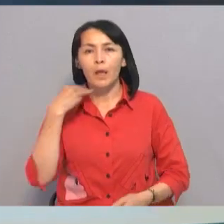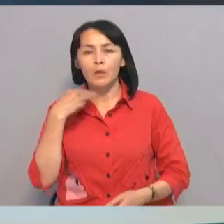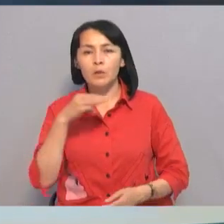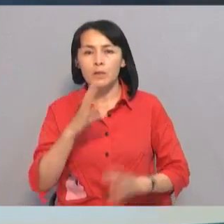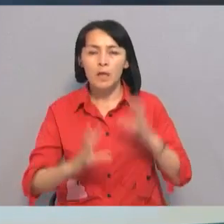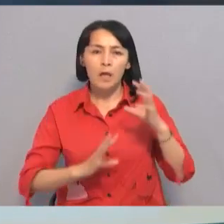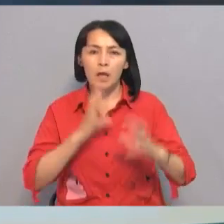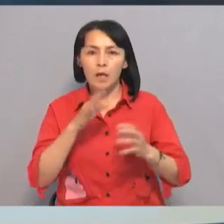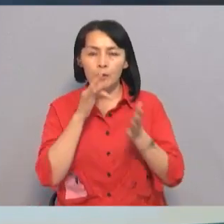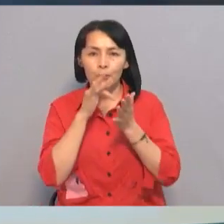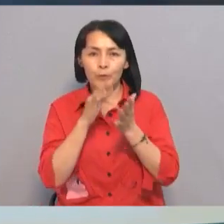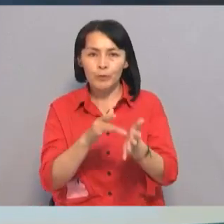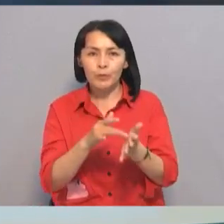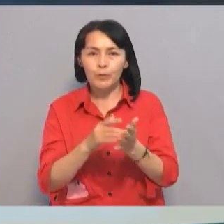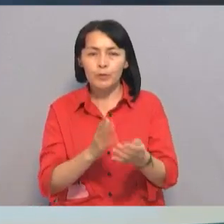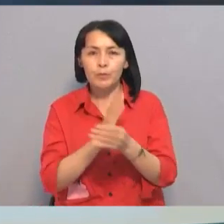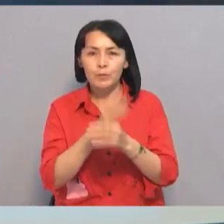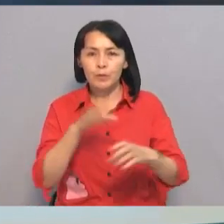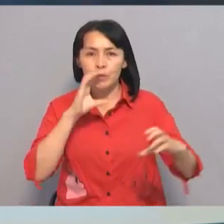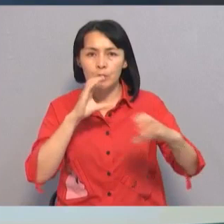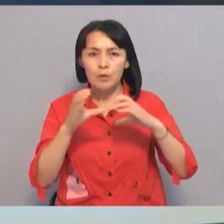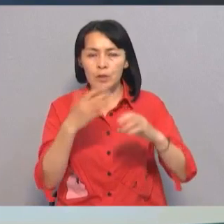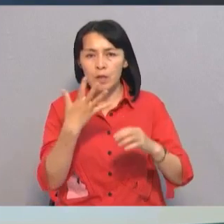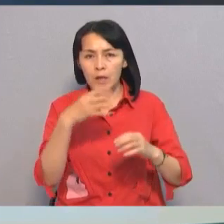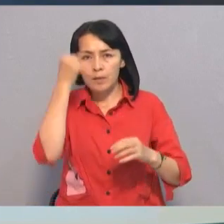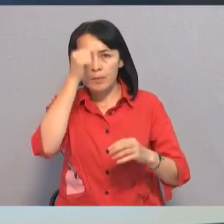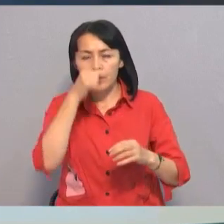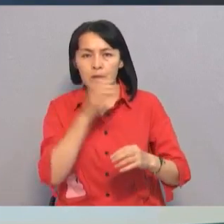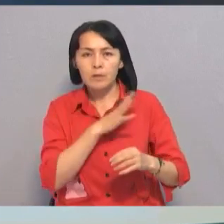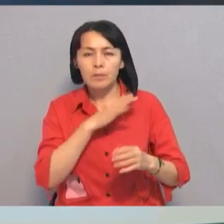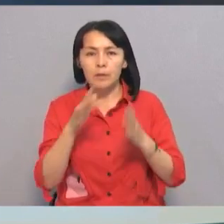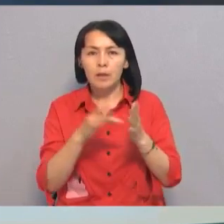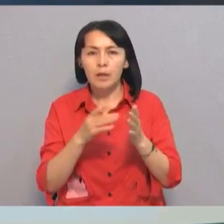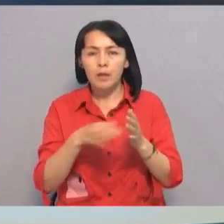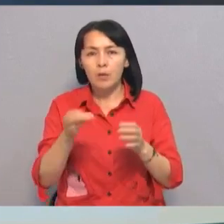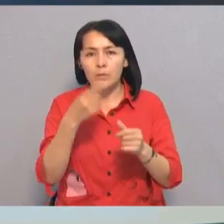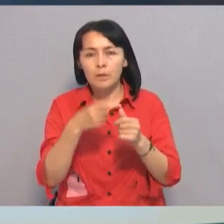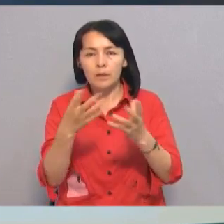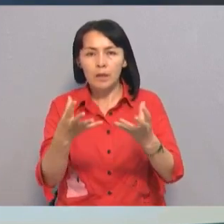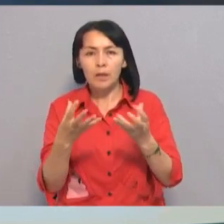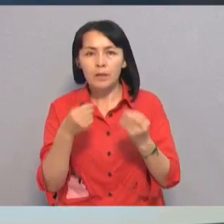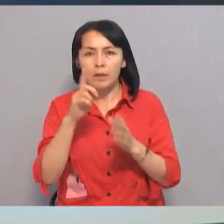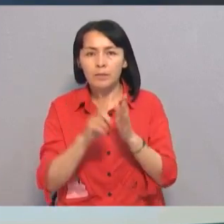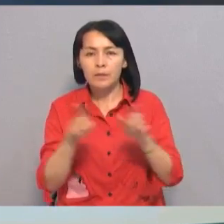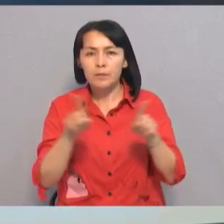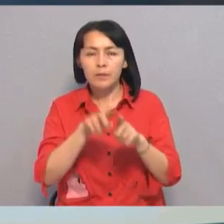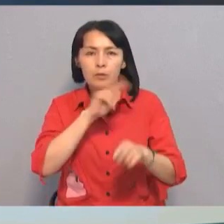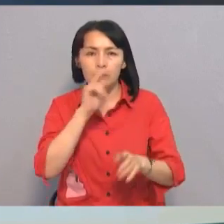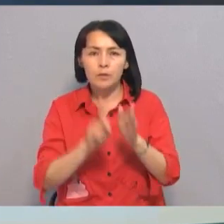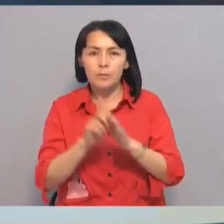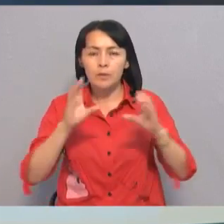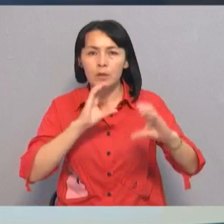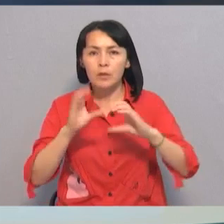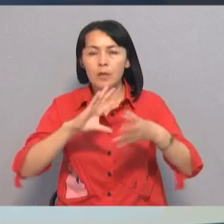Түркістандағы халықаралық туризм және меймандостық университетіне 5 жыл, қала облыс орталығы мәртебесін алғалы бері бірдей жұмысын бастаған оқу